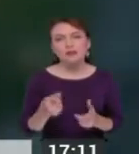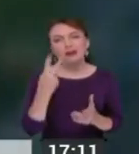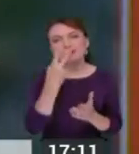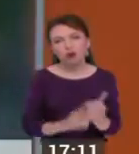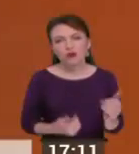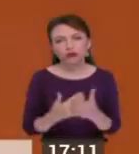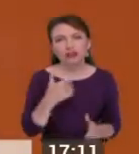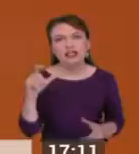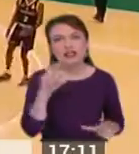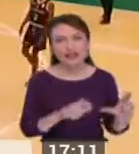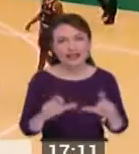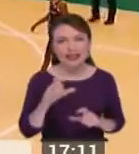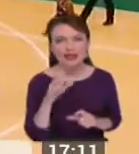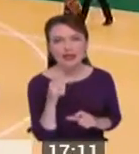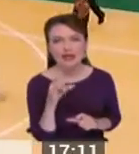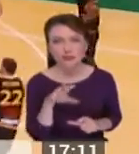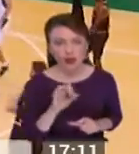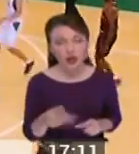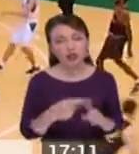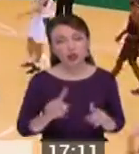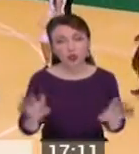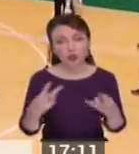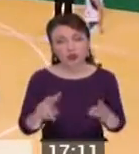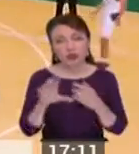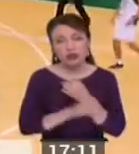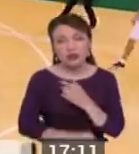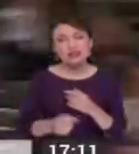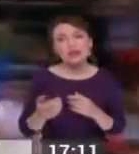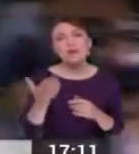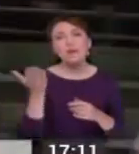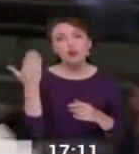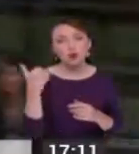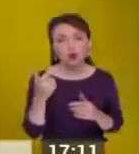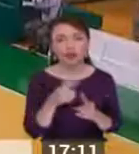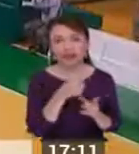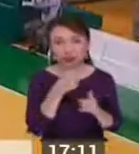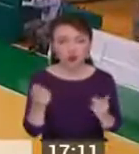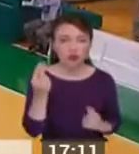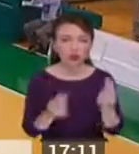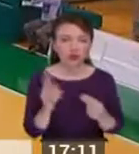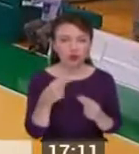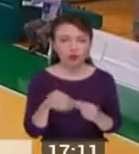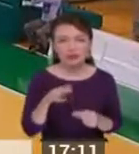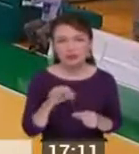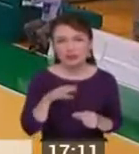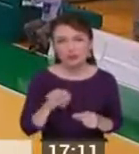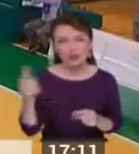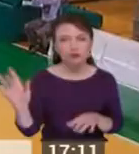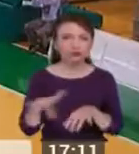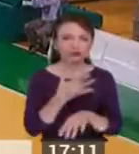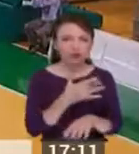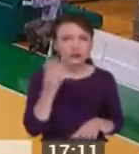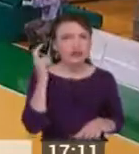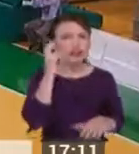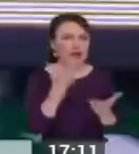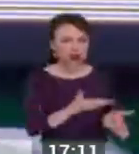поразки від «Хіміка». Ці клуби наприкінці минулого сезону розіграли чемпіонський титул. Тоді южниці здолали киян. «Хімік»